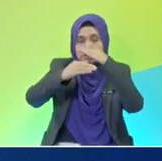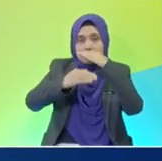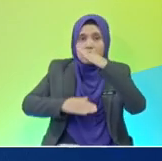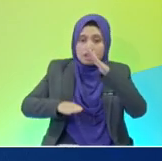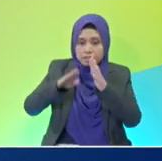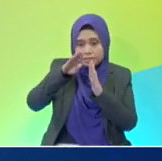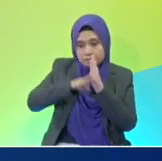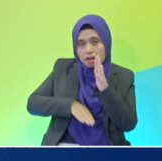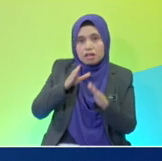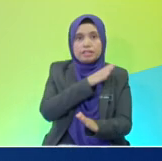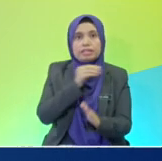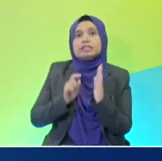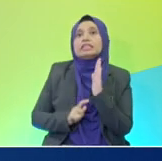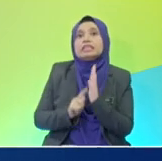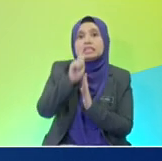tinggi